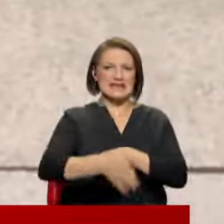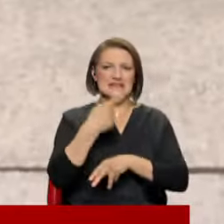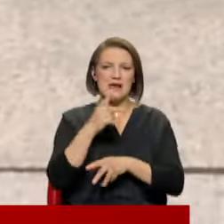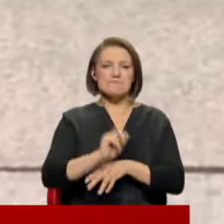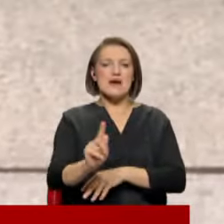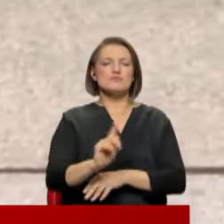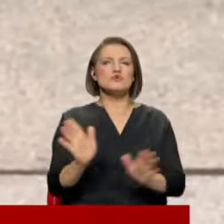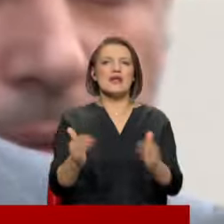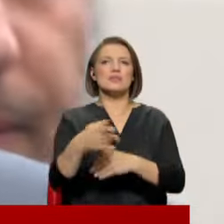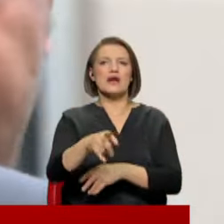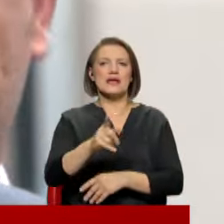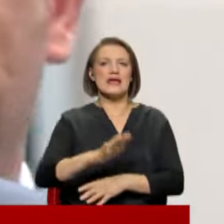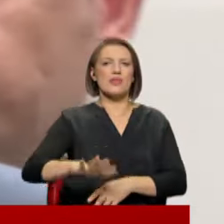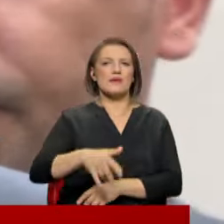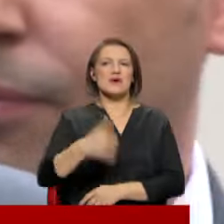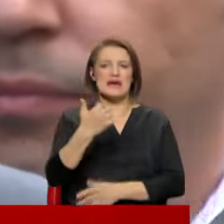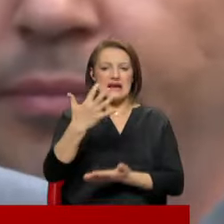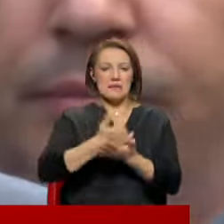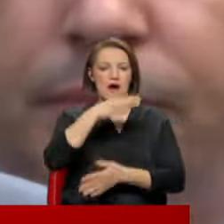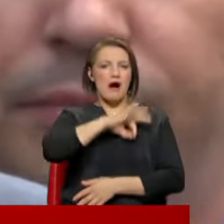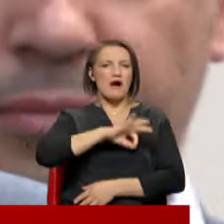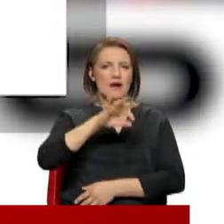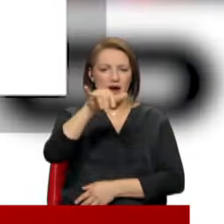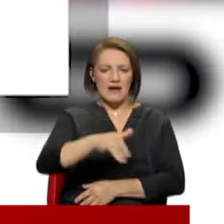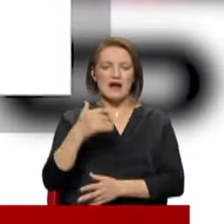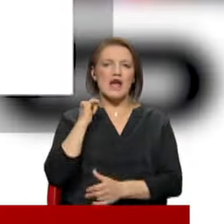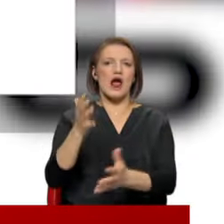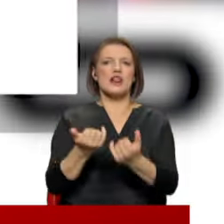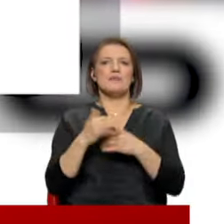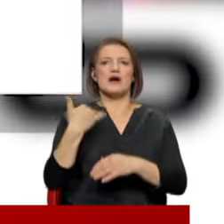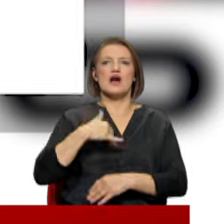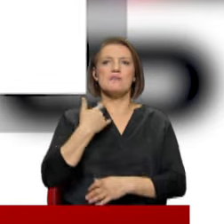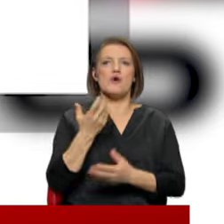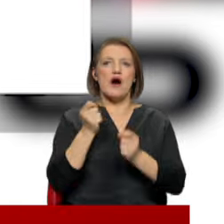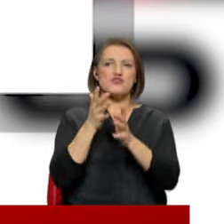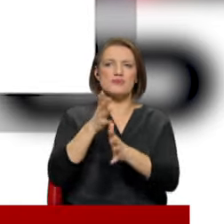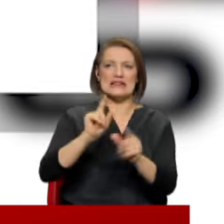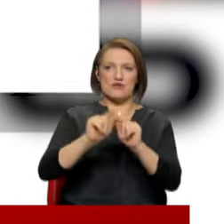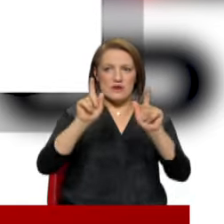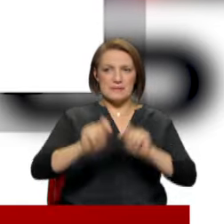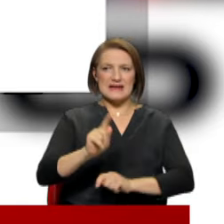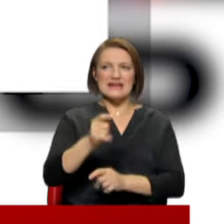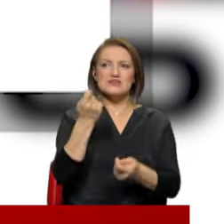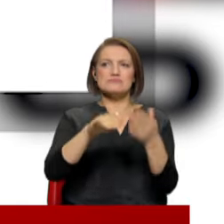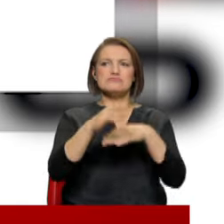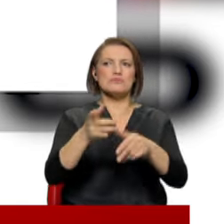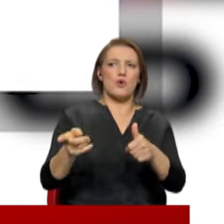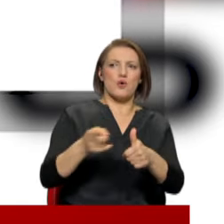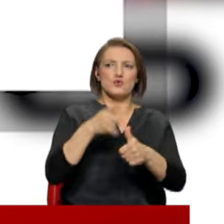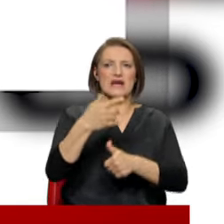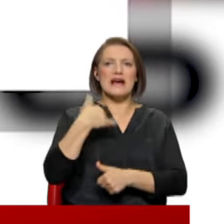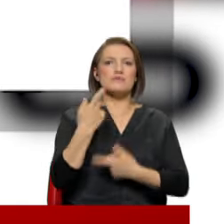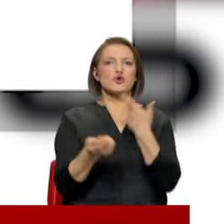Sen'in Genel Başkanı Ali Yalçın da kazanılmış haklar alınamaz dedi. Kamu harcamalarında tasarrufa gidilirken istihdam öncelenmeli,